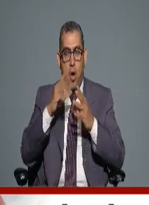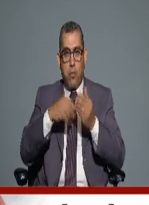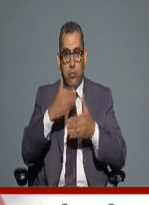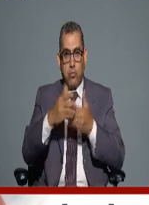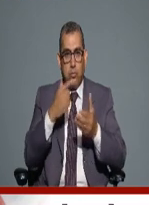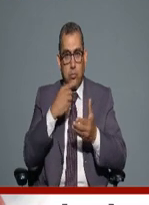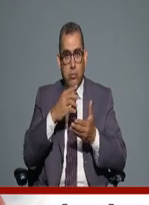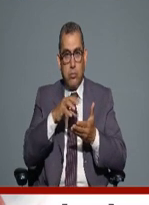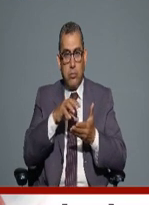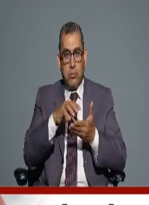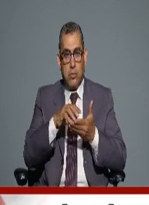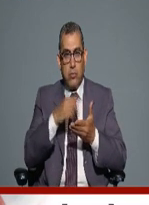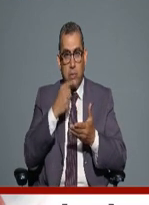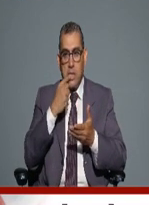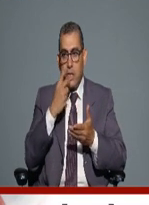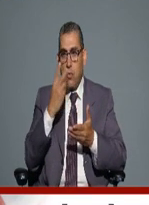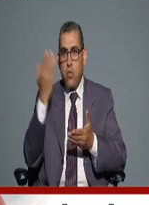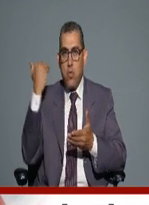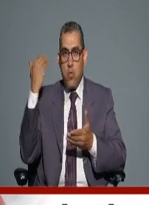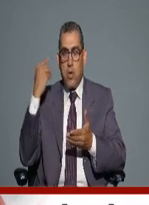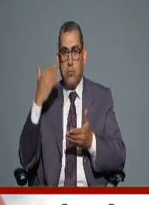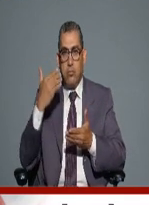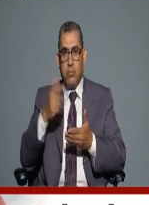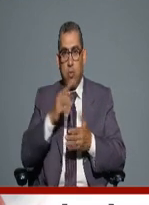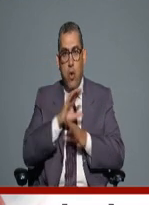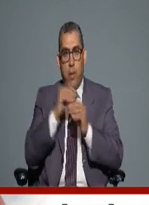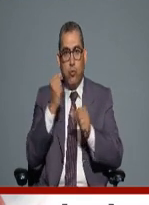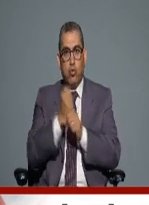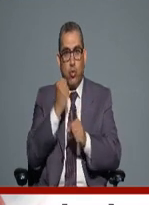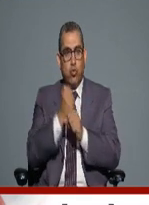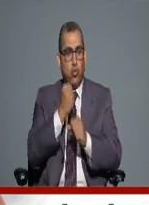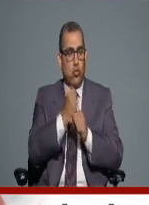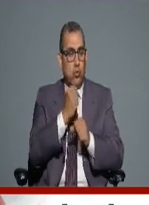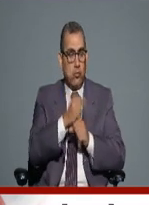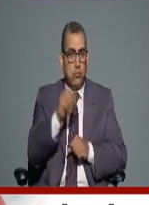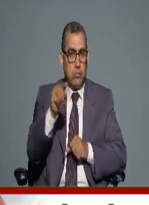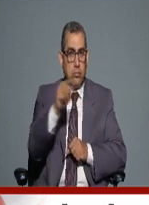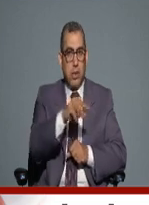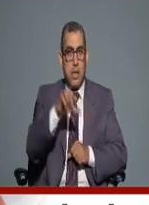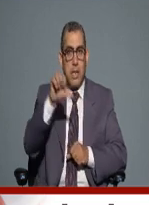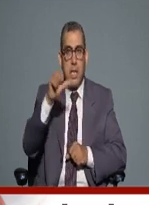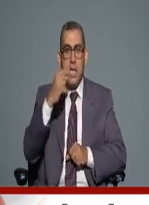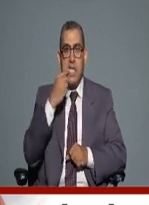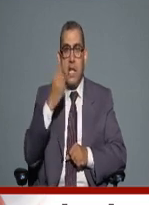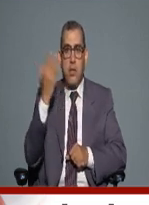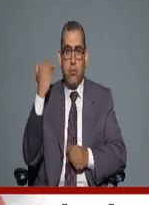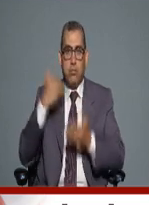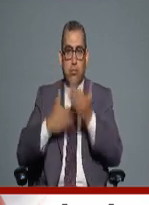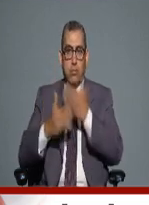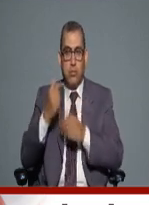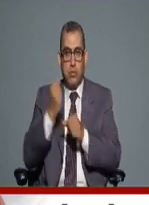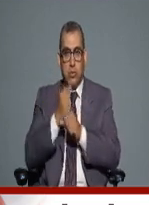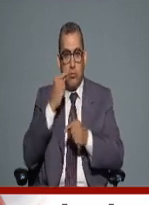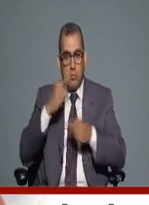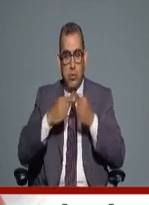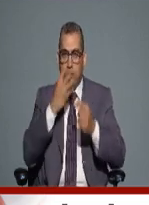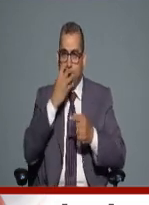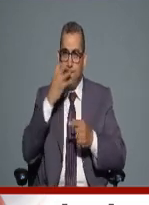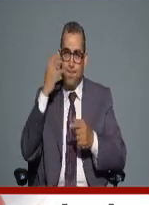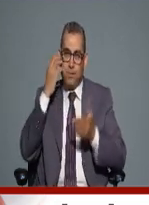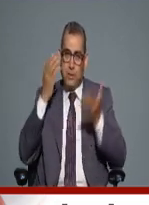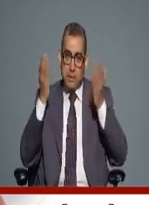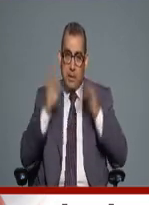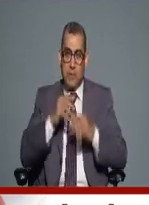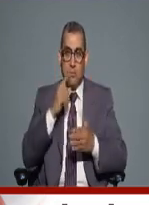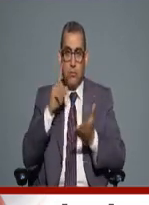سنوات السابقة، يمكن كل الشغل ده بيتم في التسع سنوات السابقة بشكل مكثف.